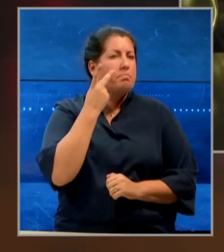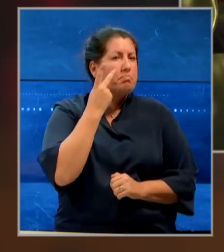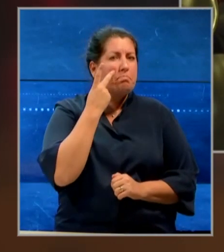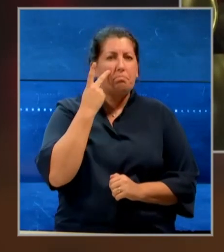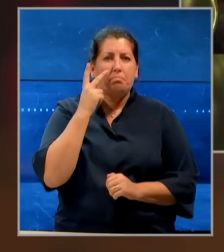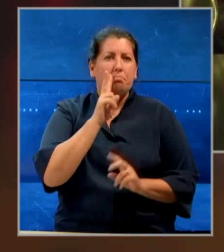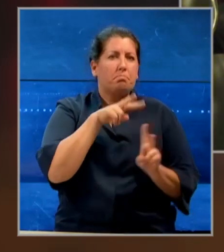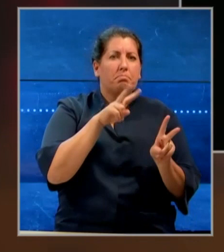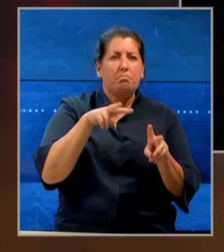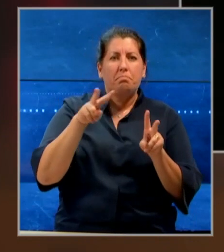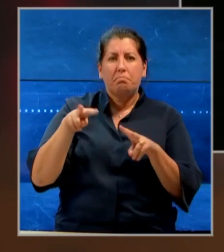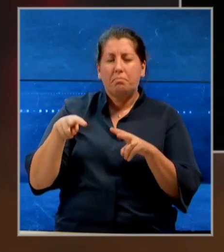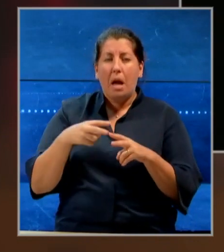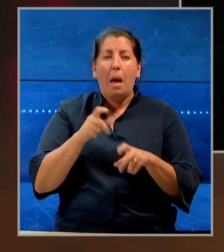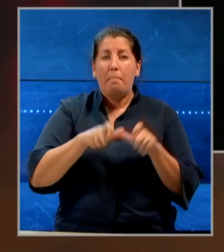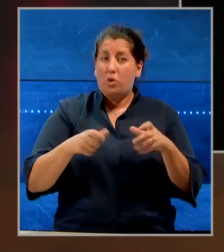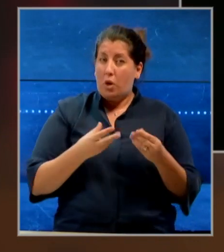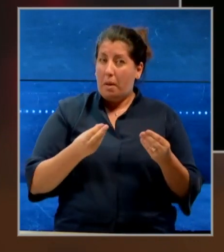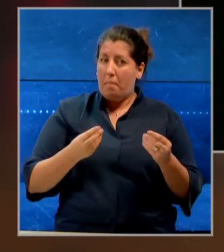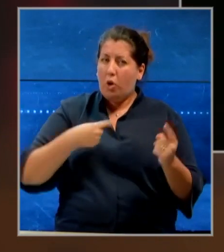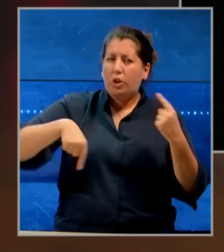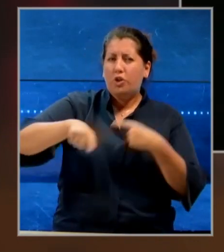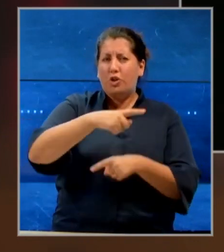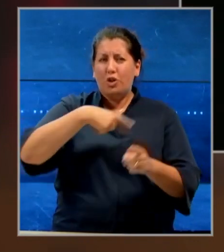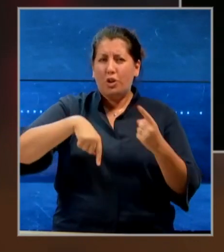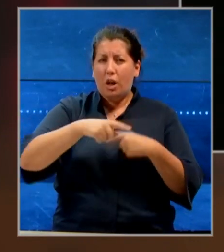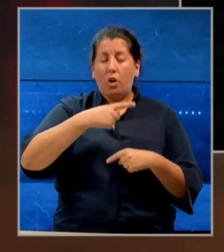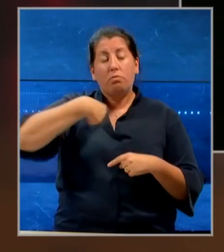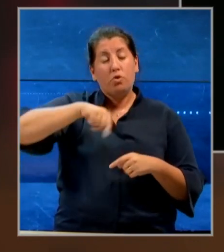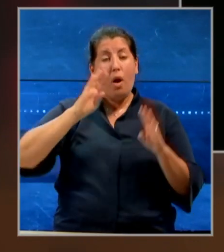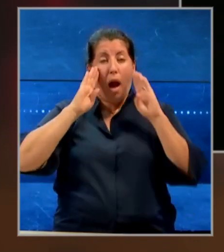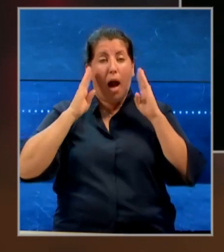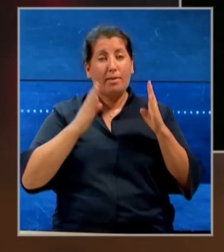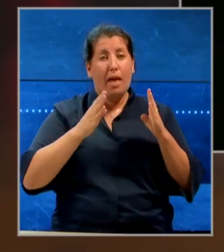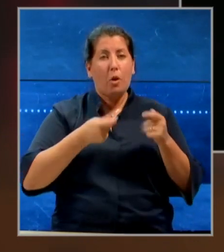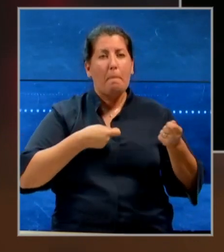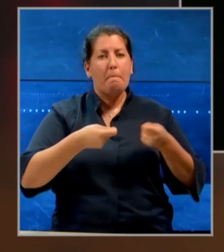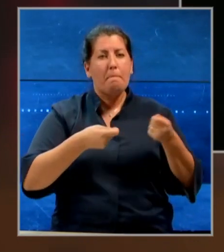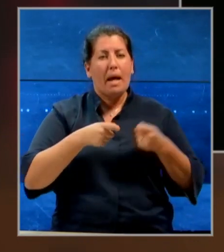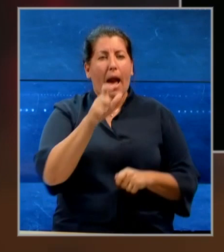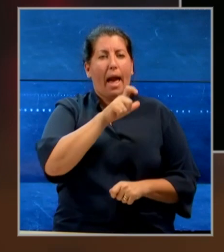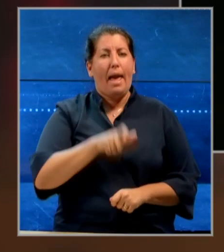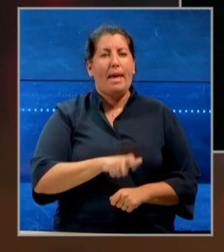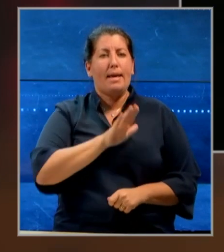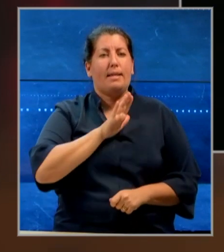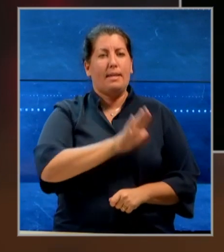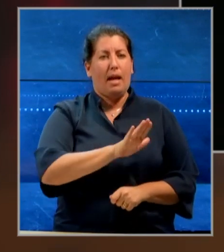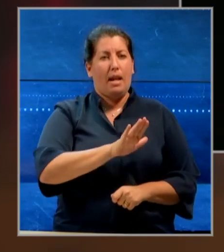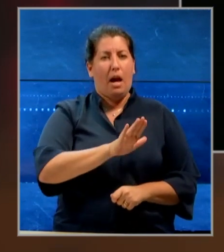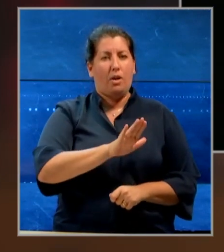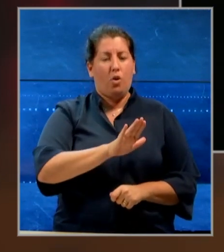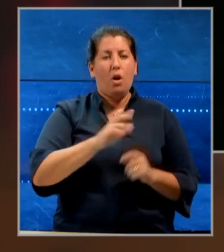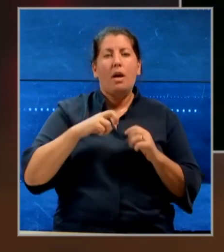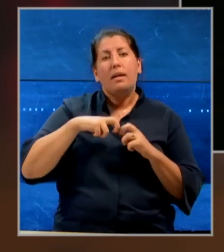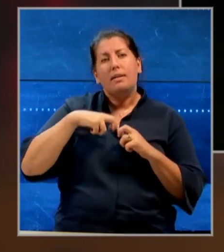che girano, siamo molto, molto attenti al mercato italiano in maniera totale, al mercato stranieri geograficamente confinanti, non ti dico